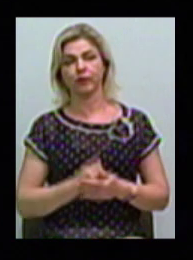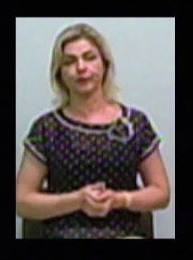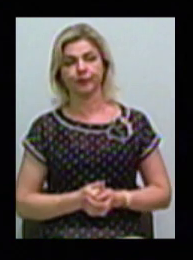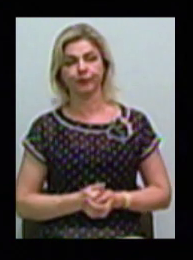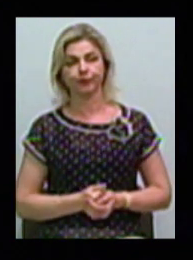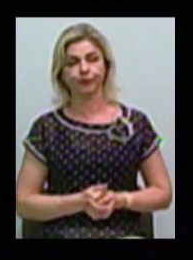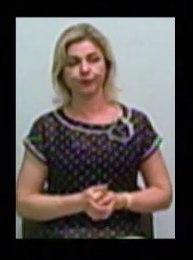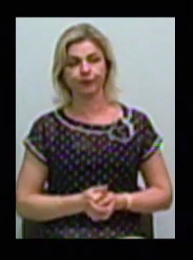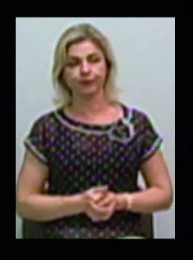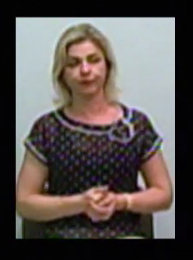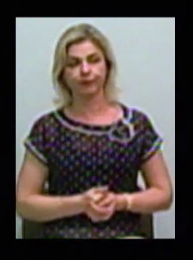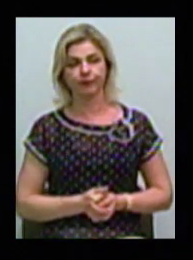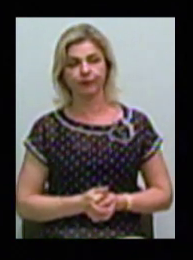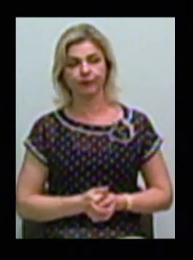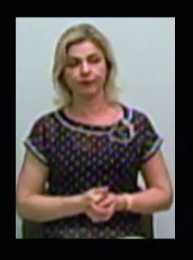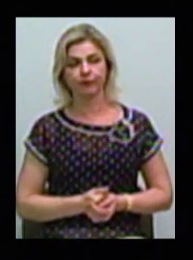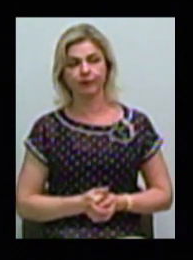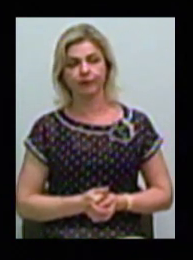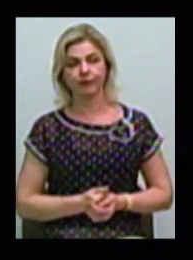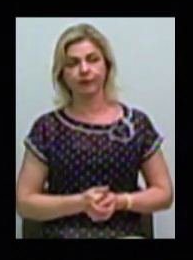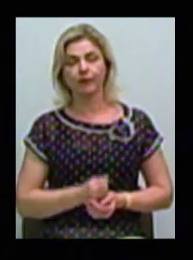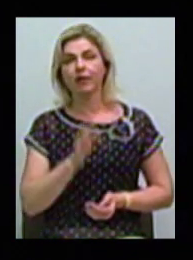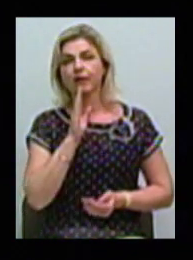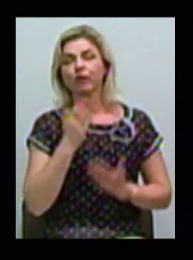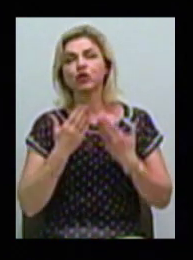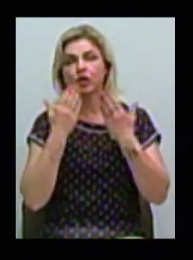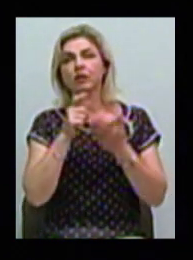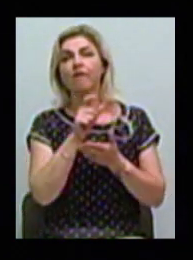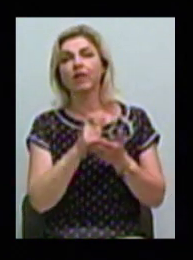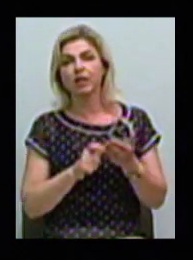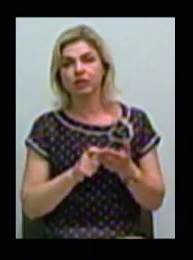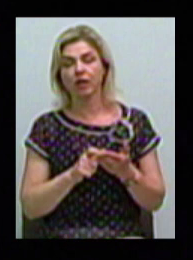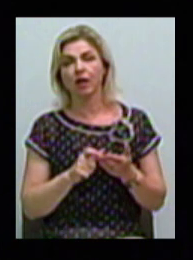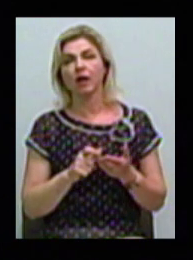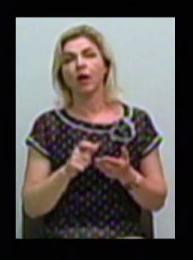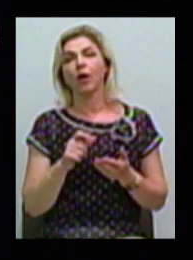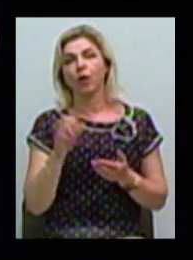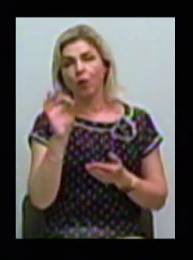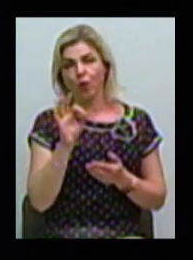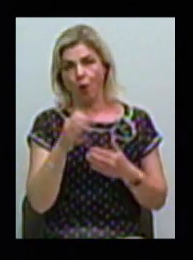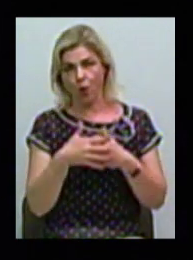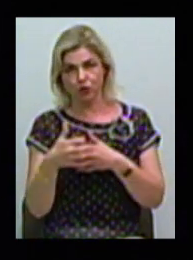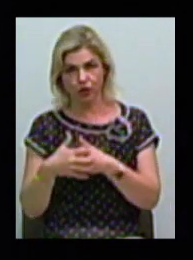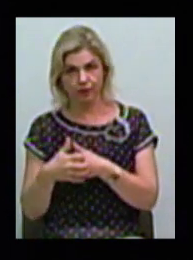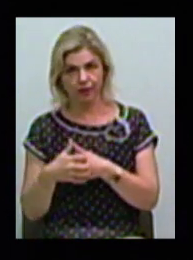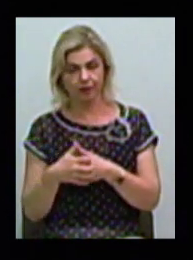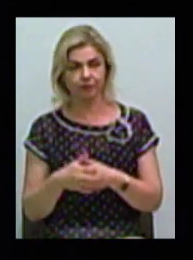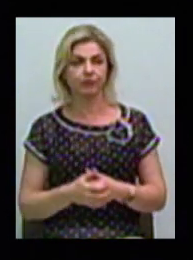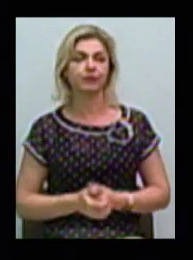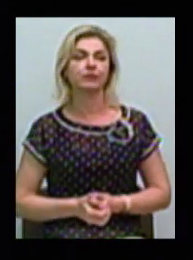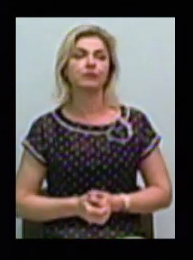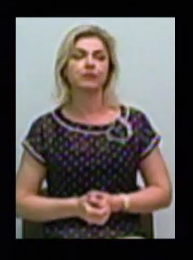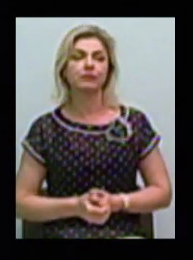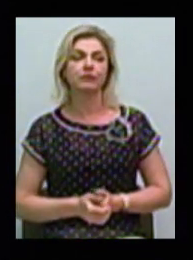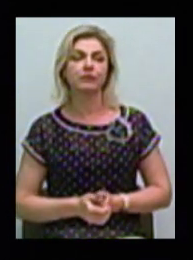Непосидюче, риже кошеня гралось світлі сонця. Раптом кошеня напружилось, бо відчуло на собі